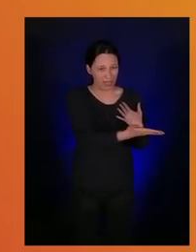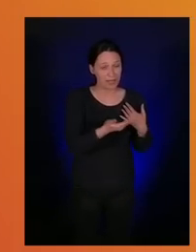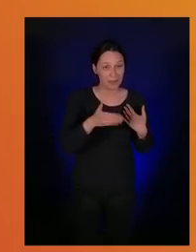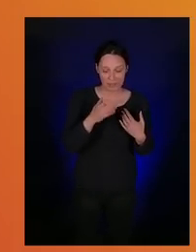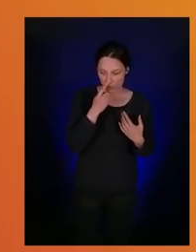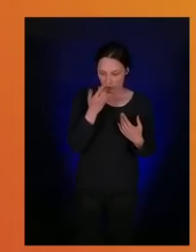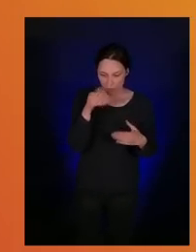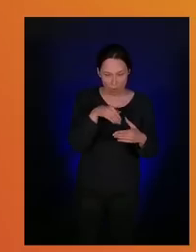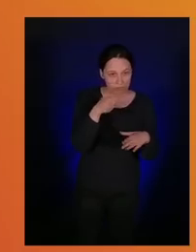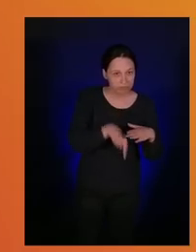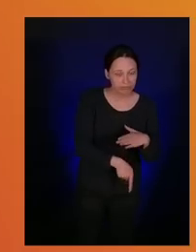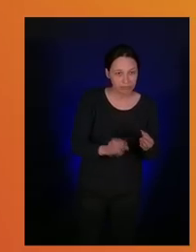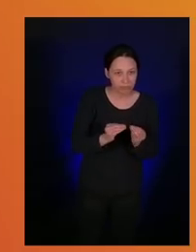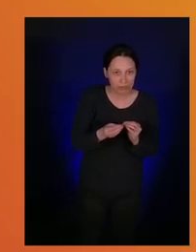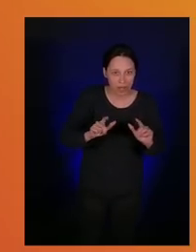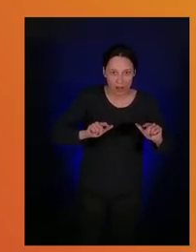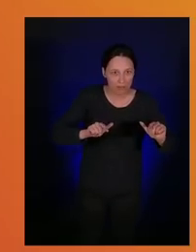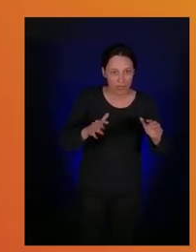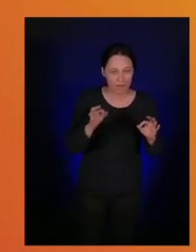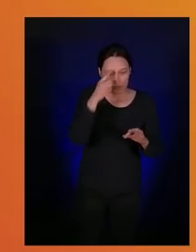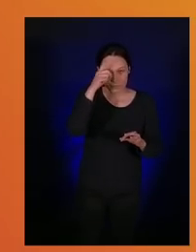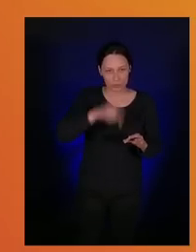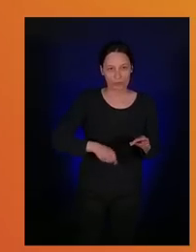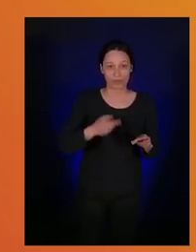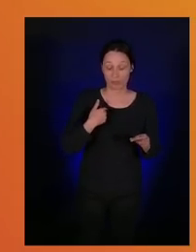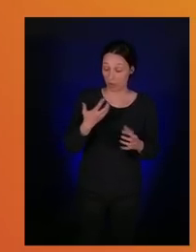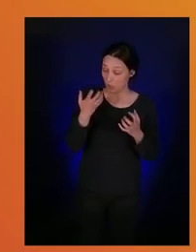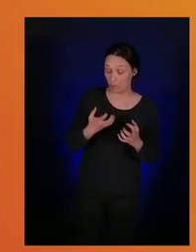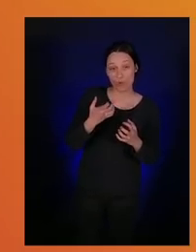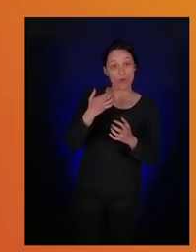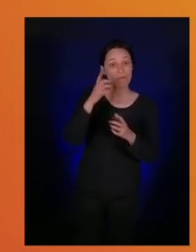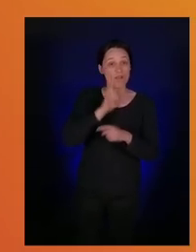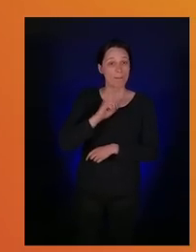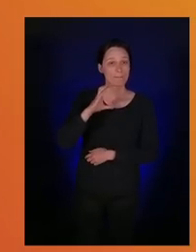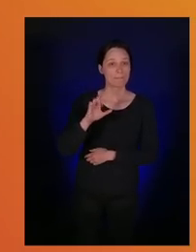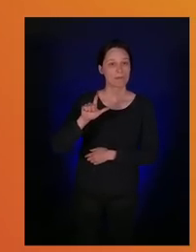font que je suis pour Céline Verzelletti, soit notre prochaine secrétaire générale.